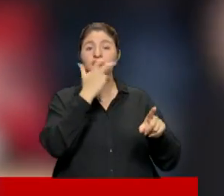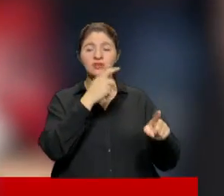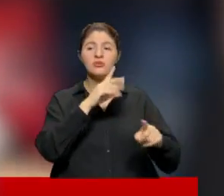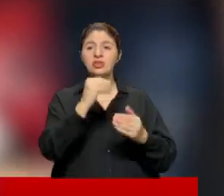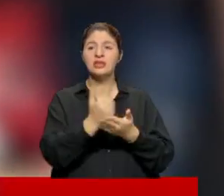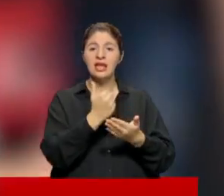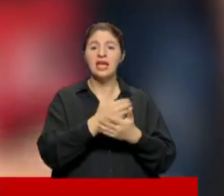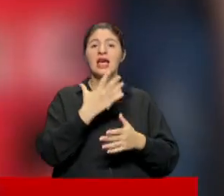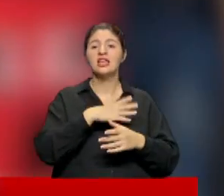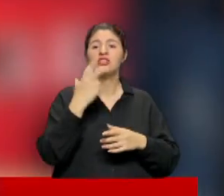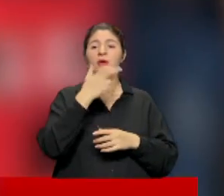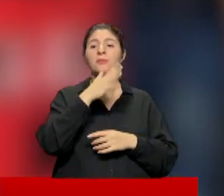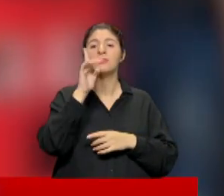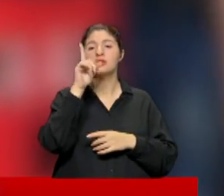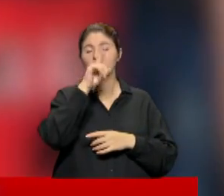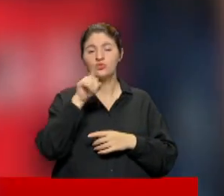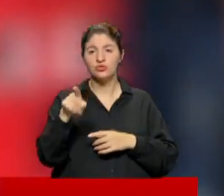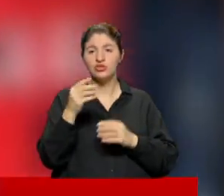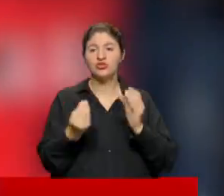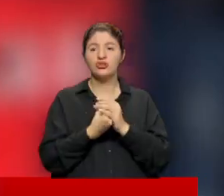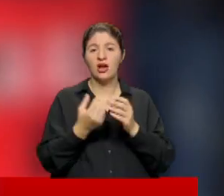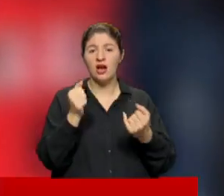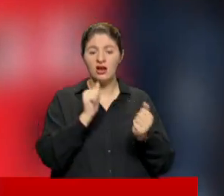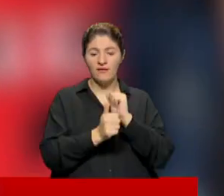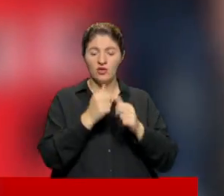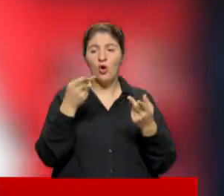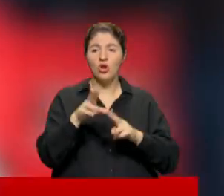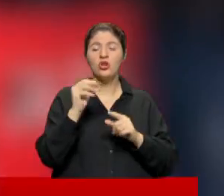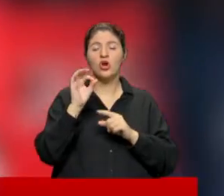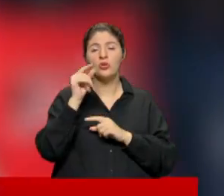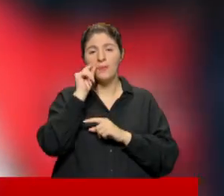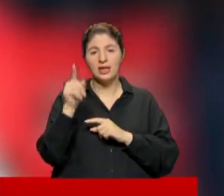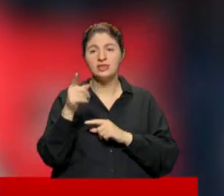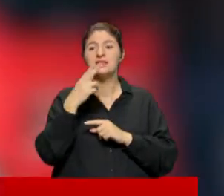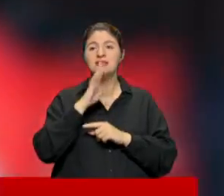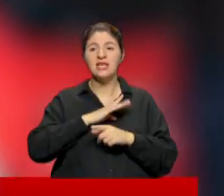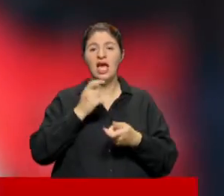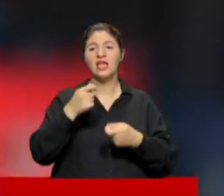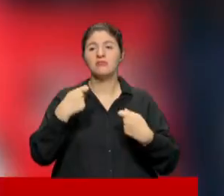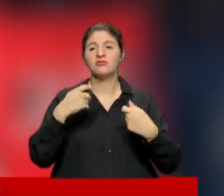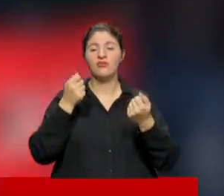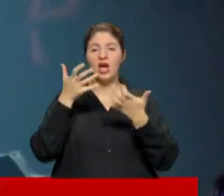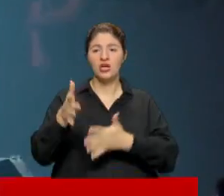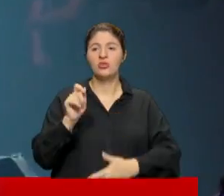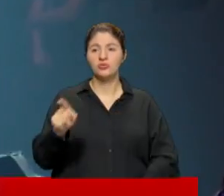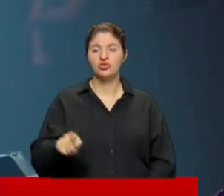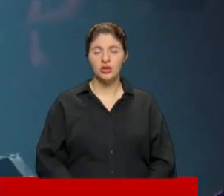geliri istek parçayı bilmediği gerekçesiyle çıkan kavgada öldürülen Onur Şener'in kızının eğitim masrafların